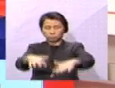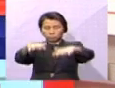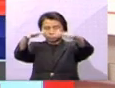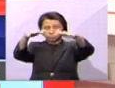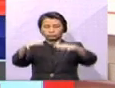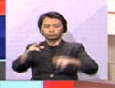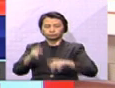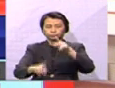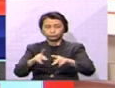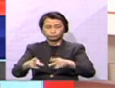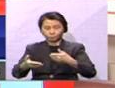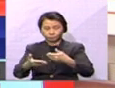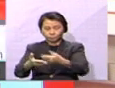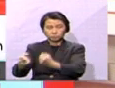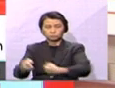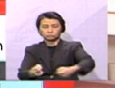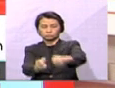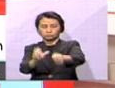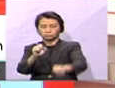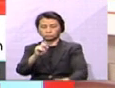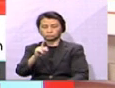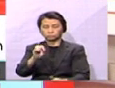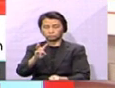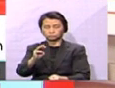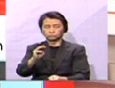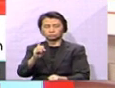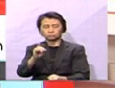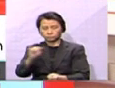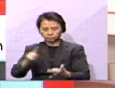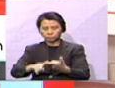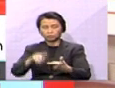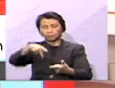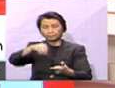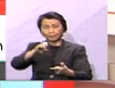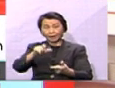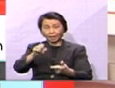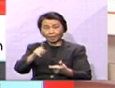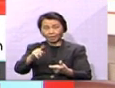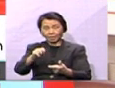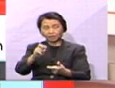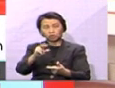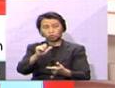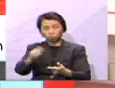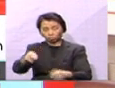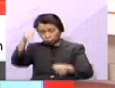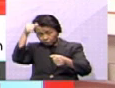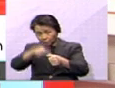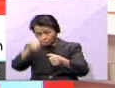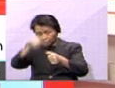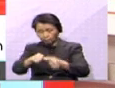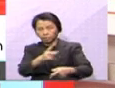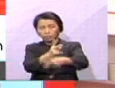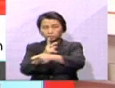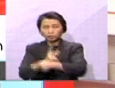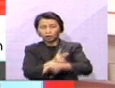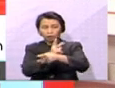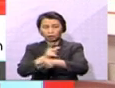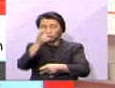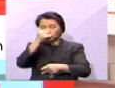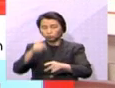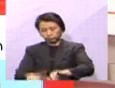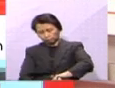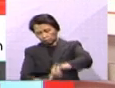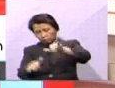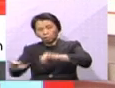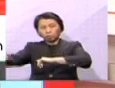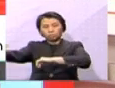rendah berhampiran sungai skudai sungai plentong dan sungai tebrau diingatkan supaya sentiasa berjaga-jaga berikutan paras air